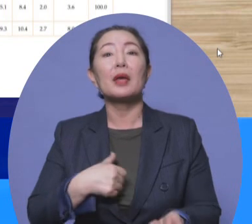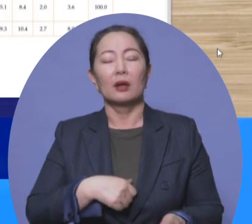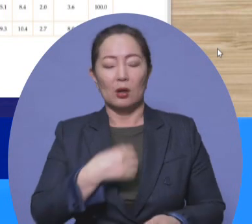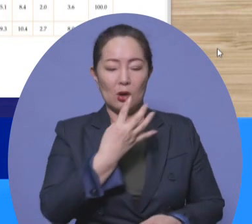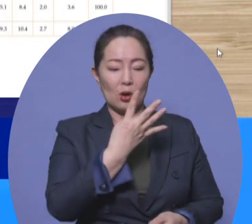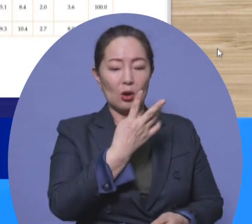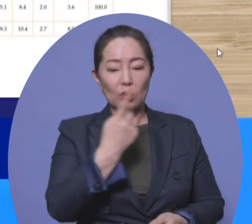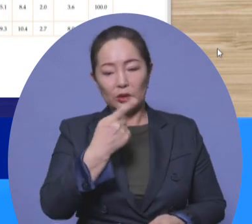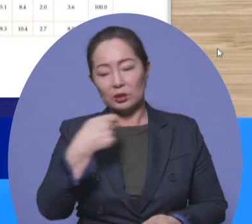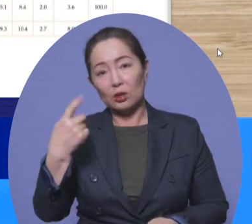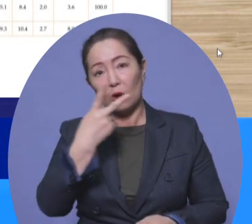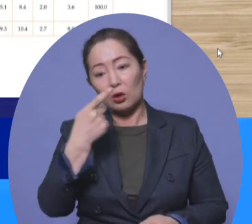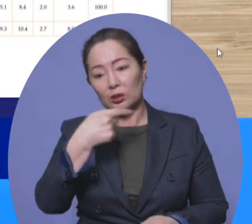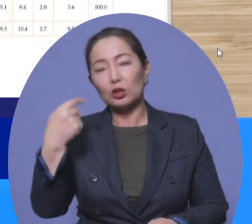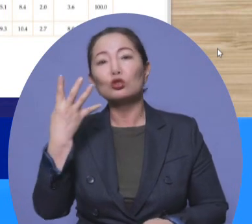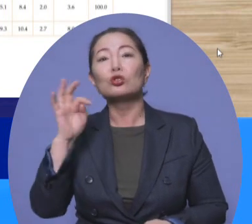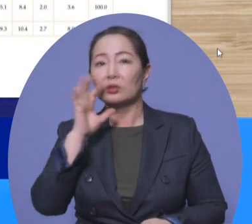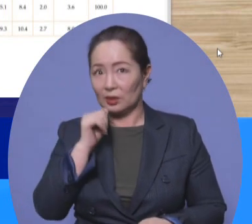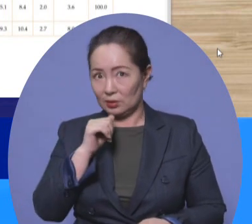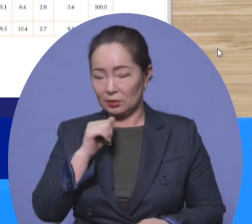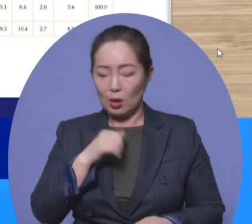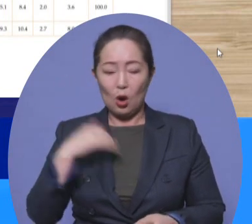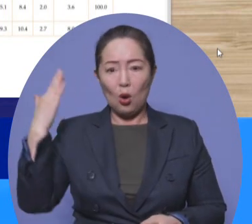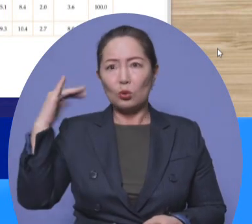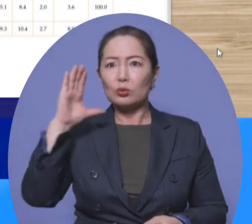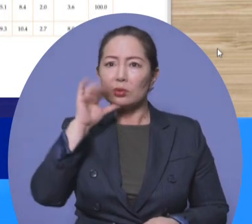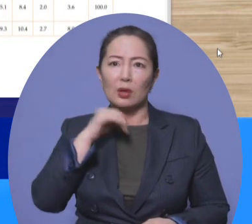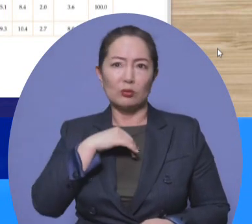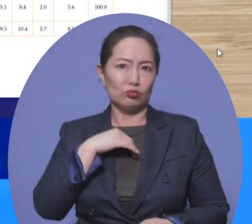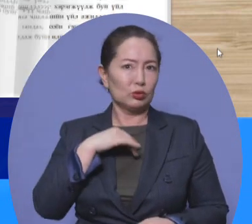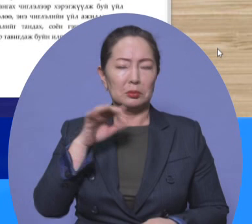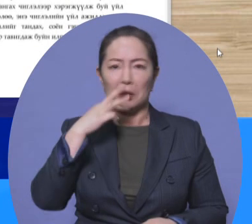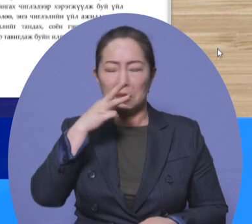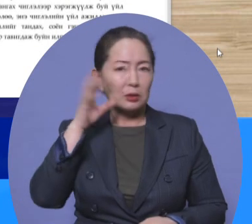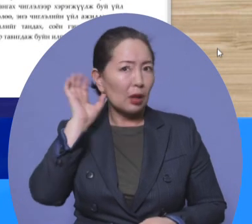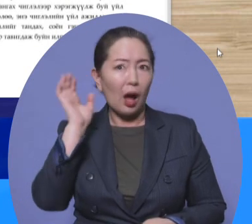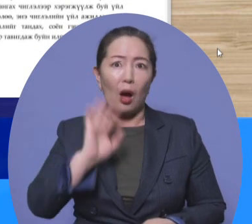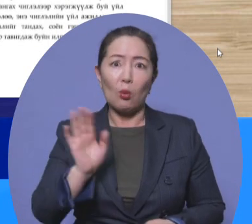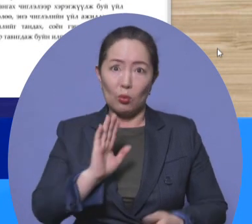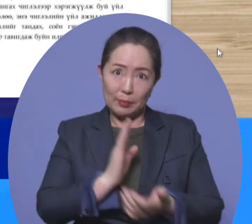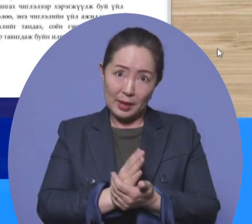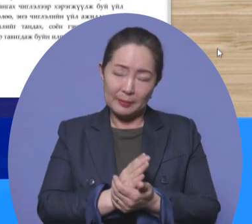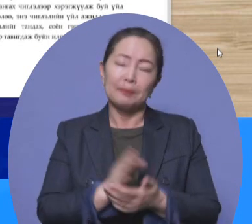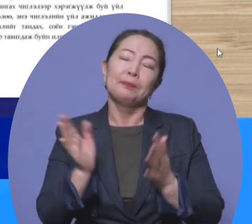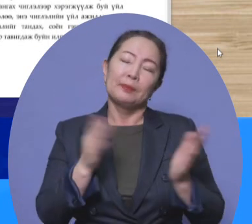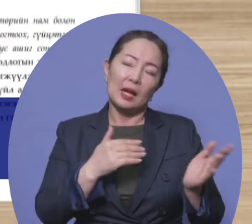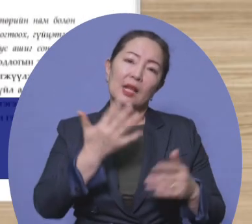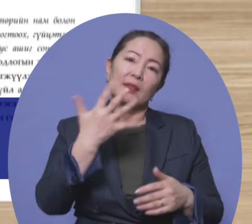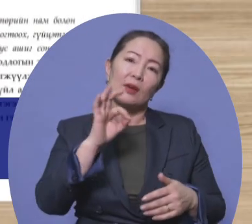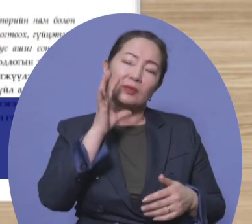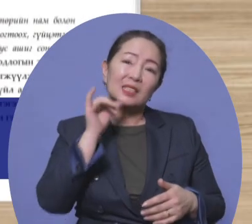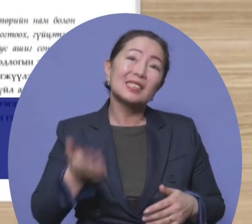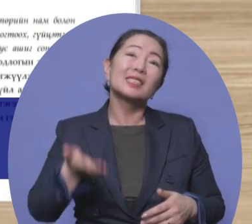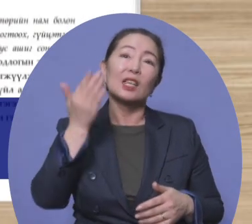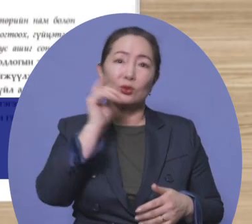40 хүртэлх насны хүмүүс байгаад байна. А 20 хүртэлх насны хүмүүс өсвөр үеийн хүмүүс тэр мэдээлэл бол авдаг. А мэдээж 50-аас